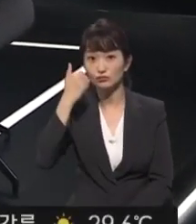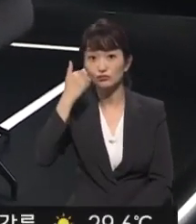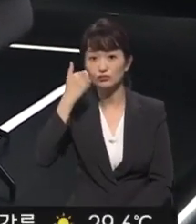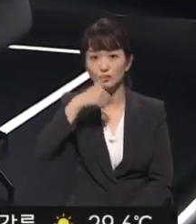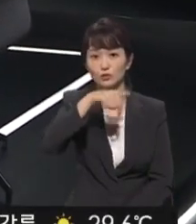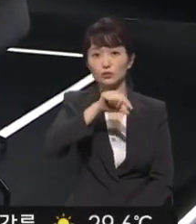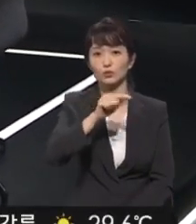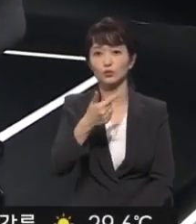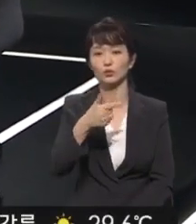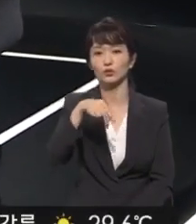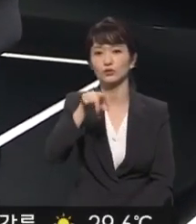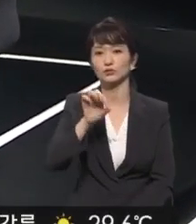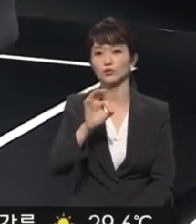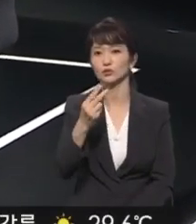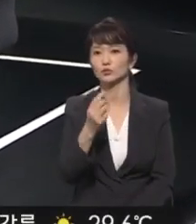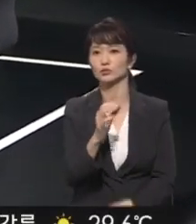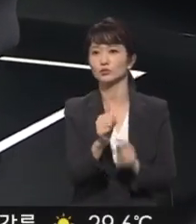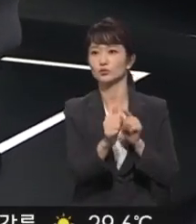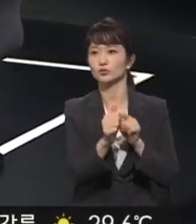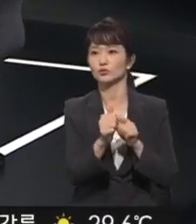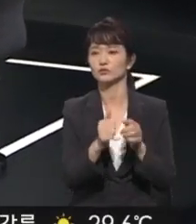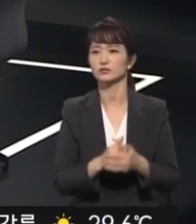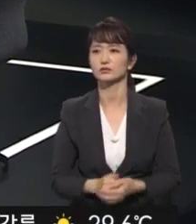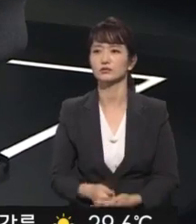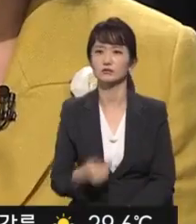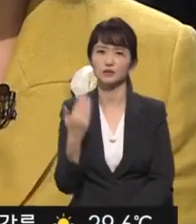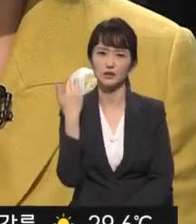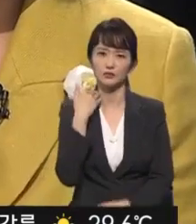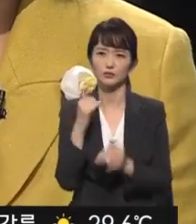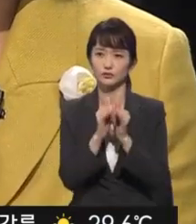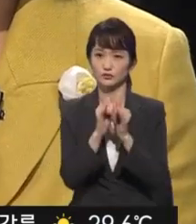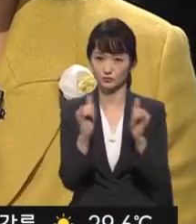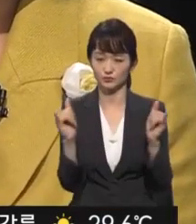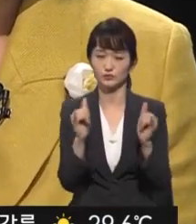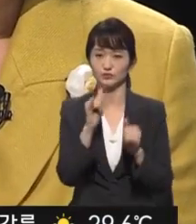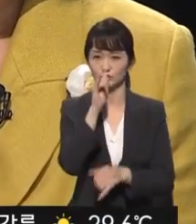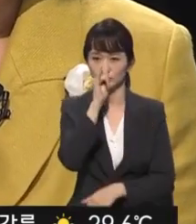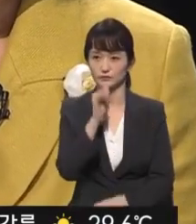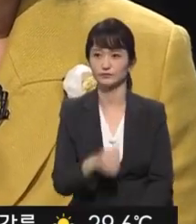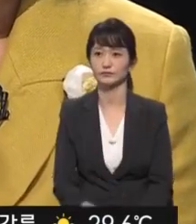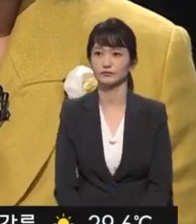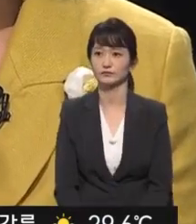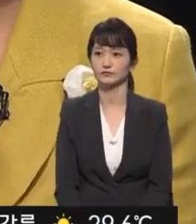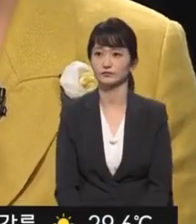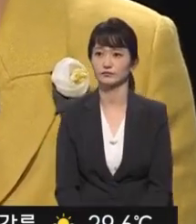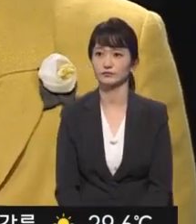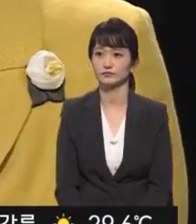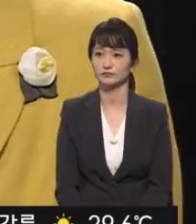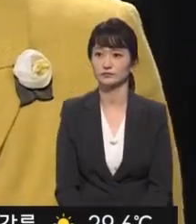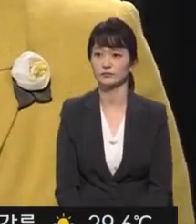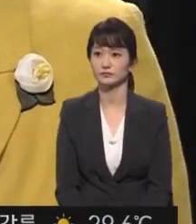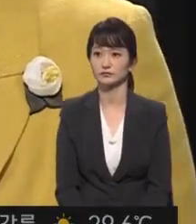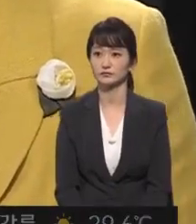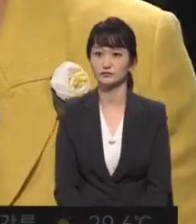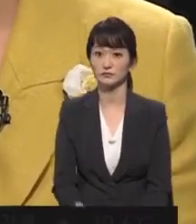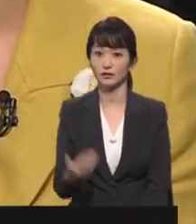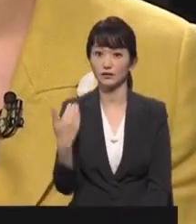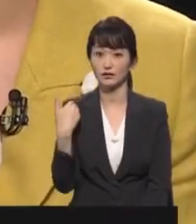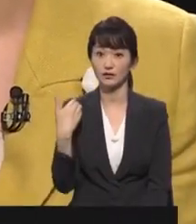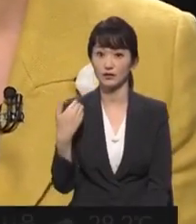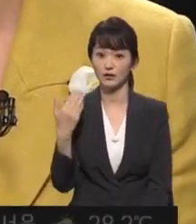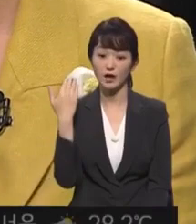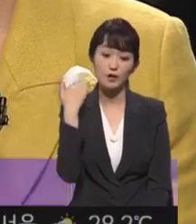운의 되고 싶지 않아요 근데 사실 보이지 않는 분도 계세요 예고 사가고 내편 데 그렇게 보이지 않는 지난 봐 해지하는 힘이 있다는